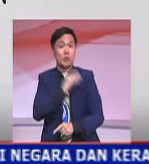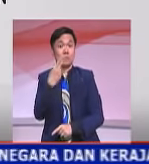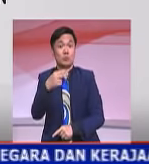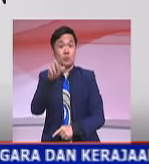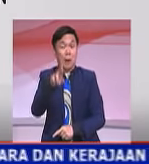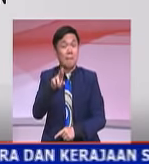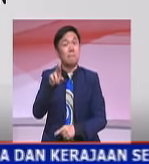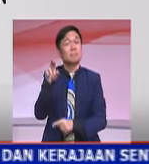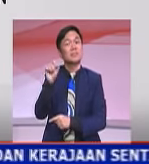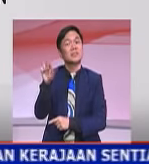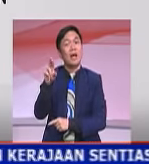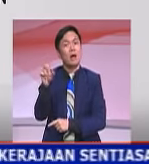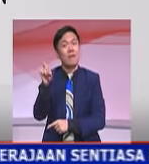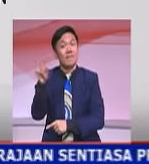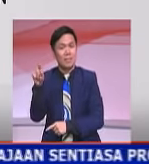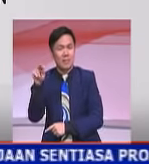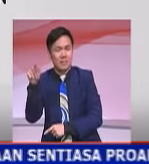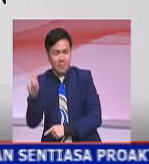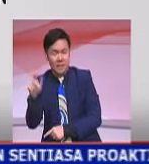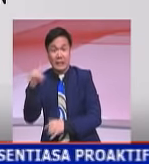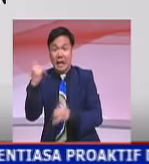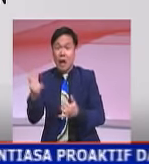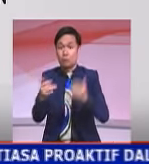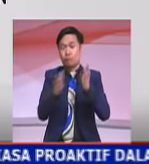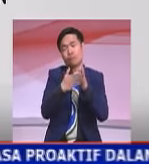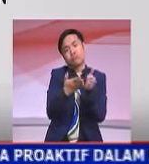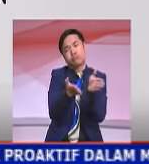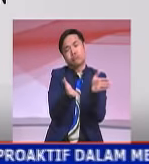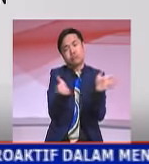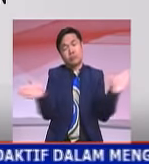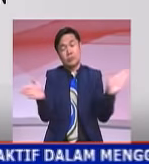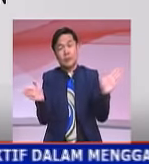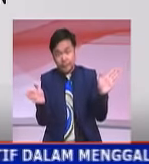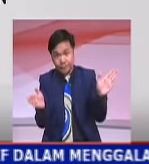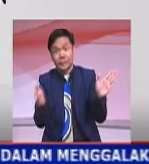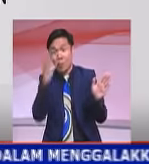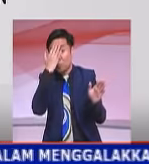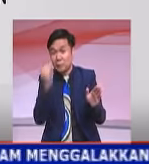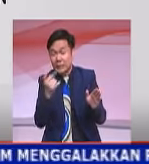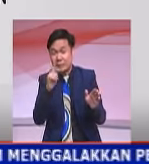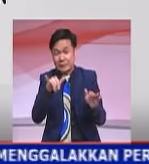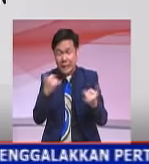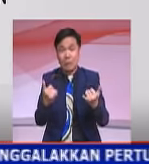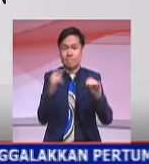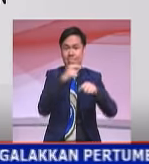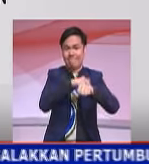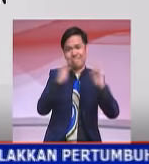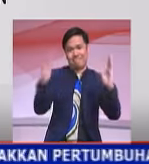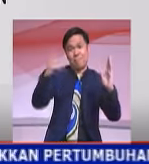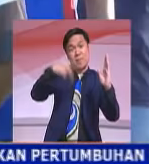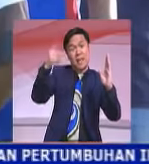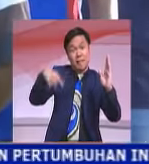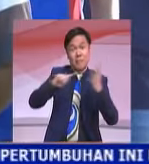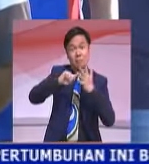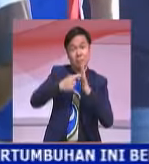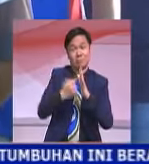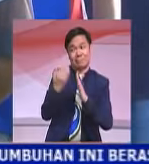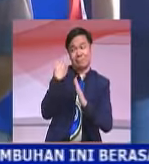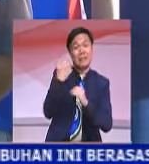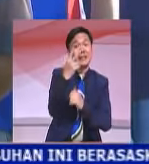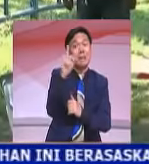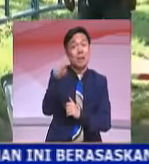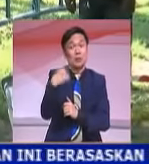dalam satu kenyataan berkata perluasan skop itu merupakan susulan pelaksanaan semula PKP pada 13 Januari